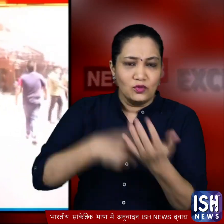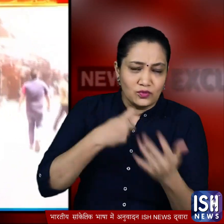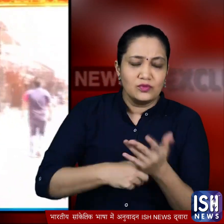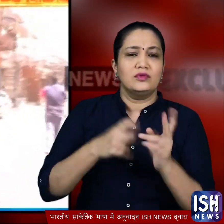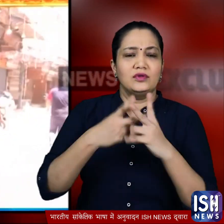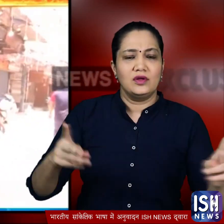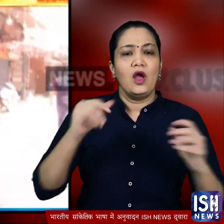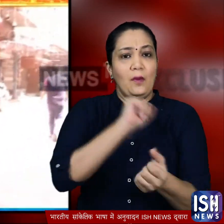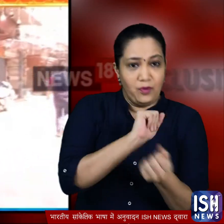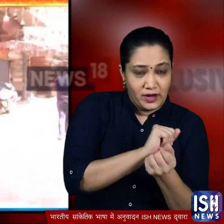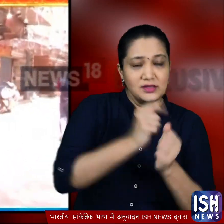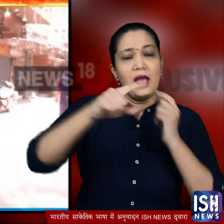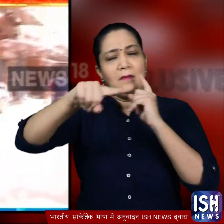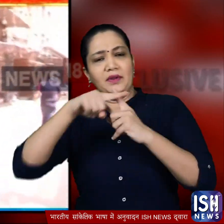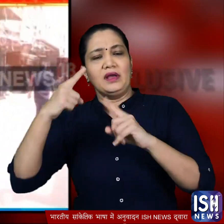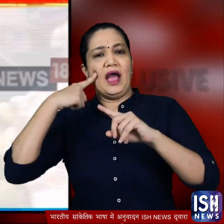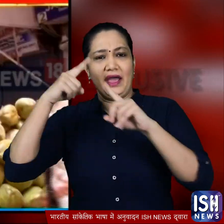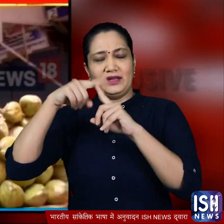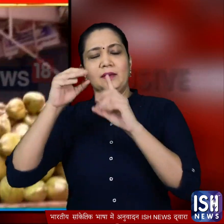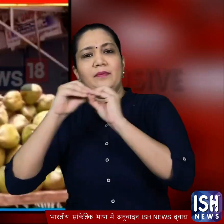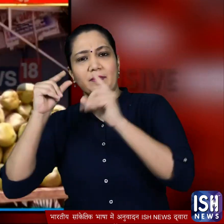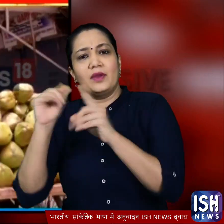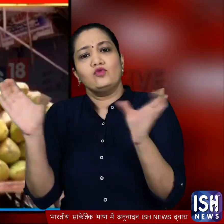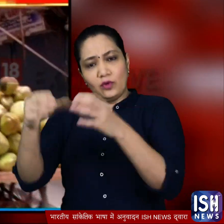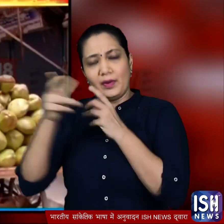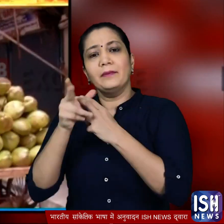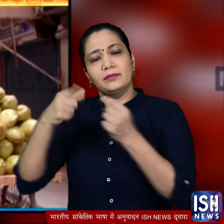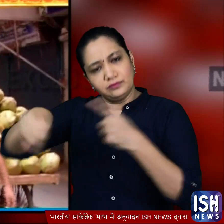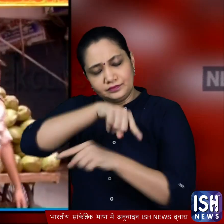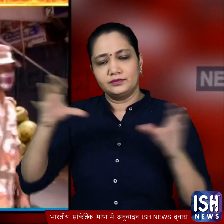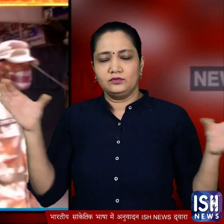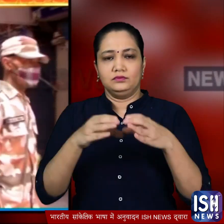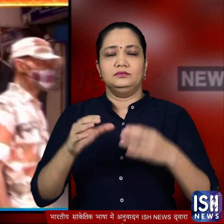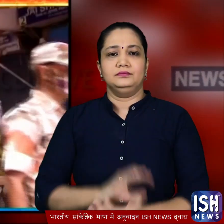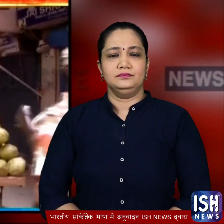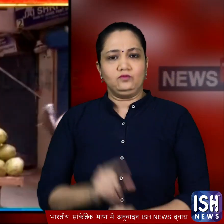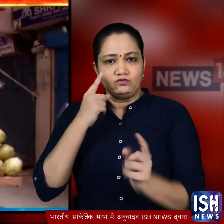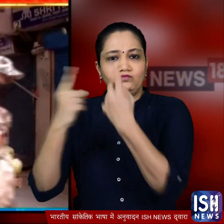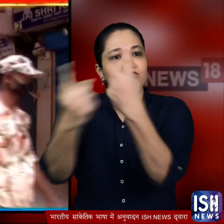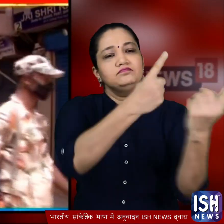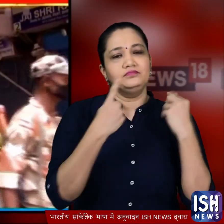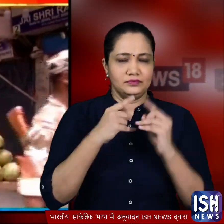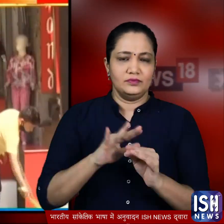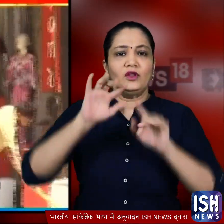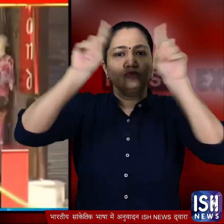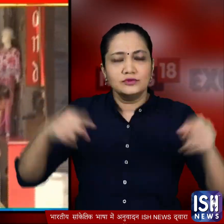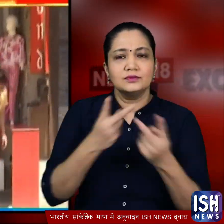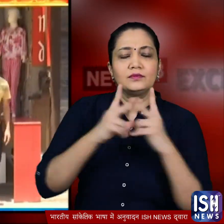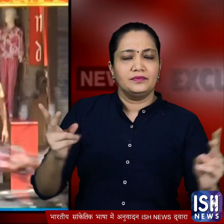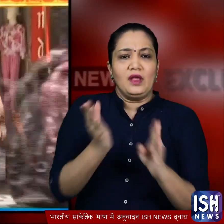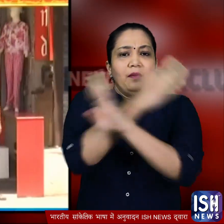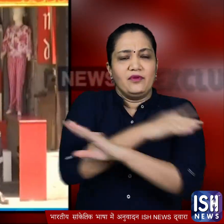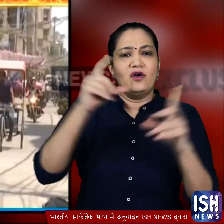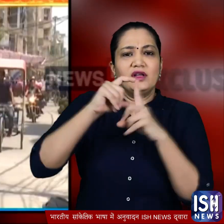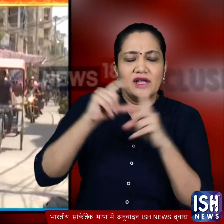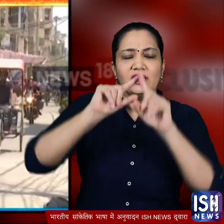उसके लिए यहाँ पुलिस के साथ जो आईटीबीपी की टुकड़ी है वो इसी तरह से गश्त कर रही है बाजारों में। इससे पहले